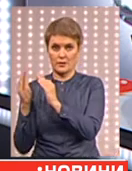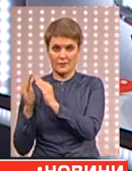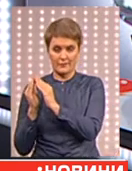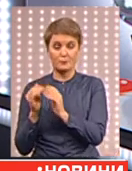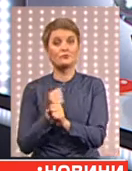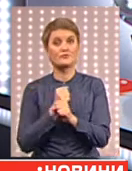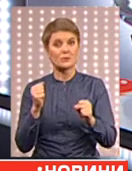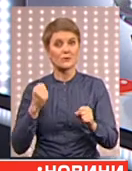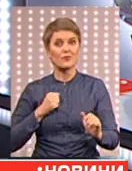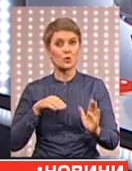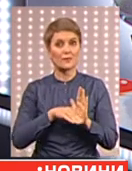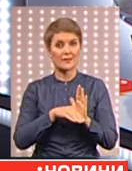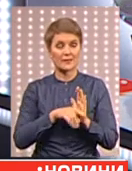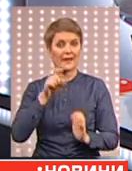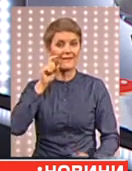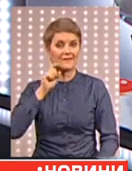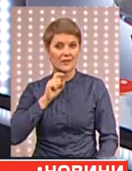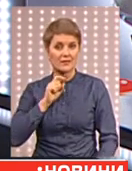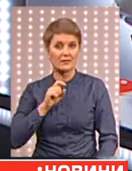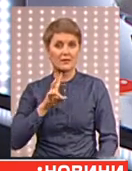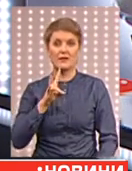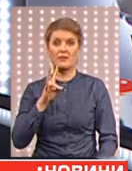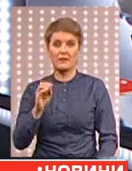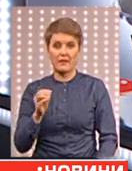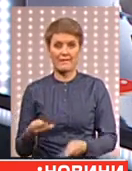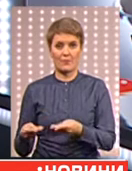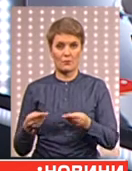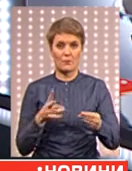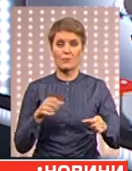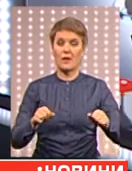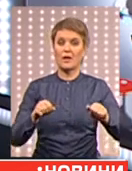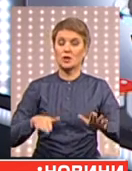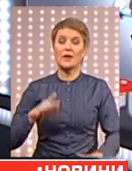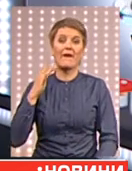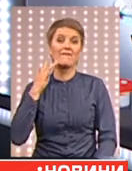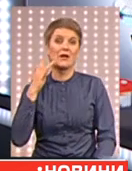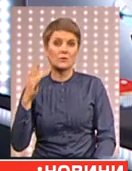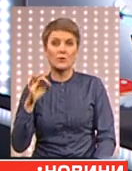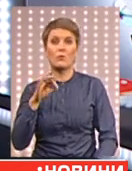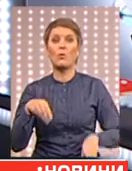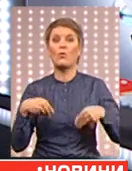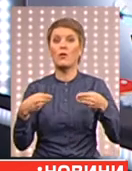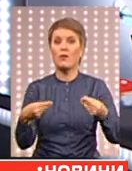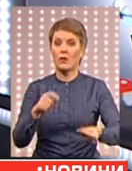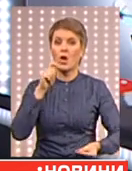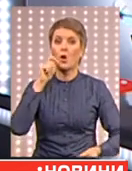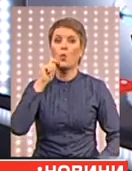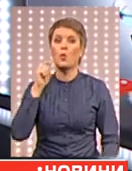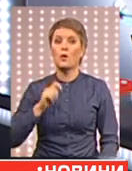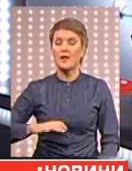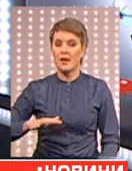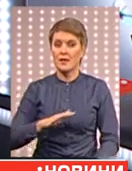Між тим, вибухи на військових складах на Вінниччині не вплинуть на рішення Вашингтона щодо надання Україні летальної зброї. Про це